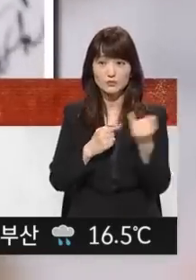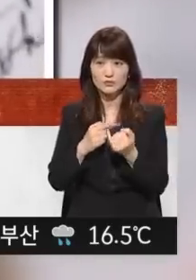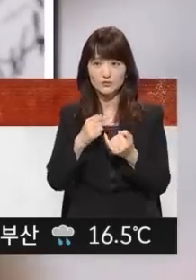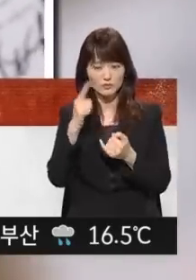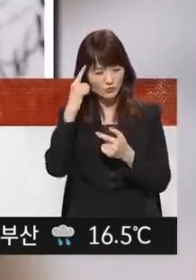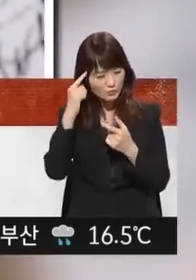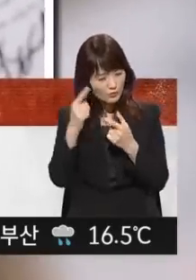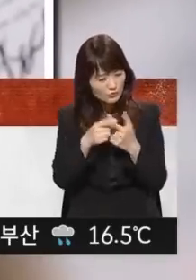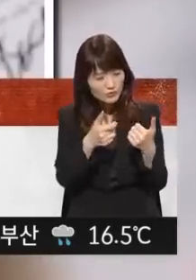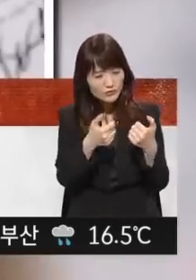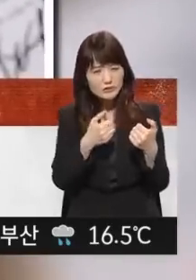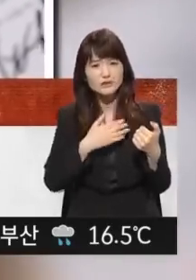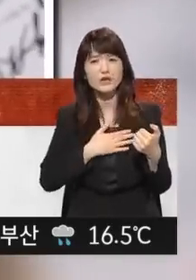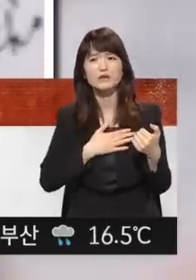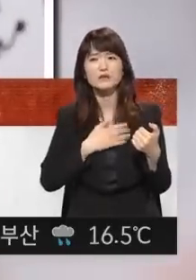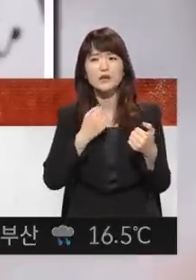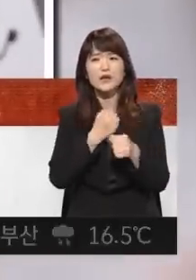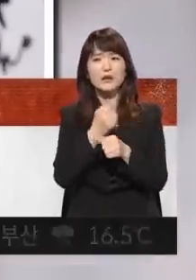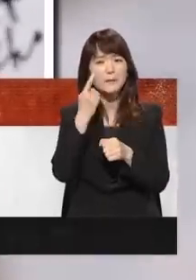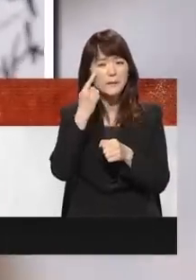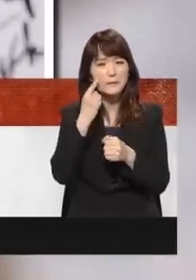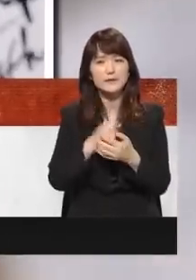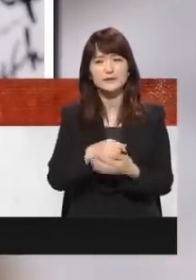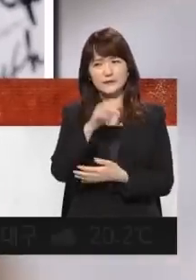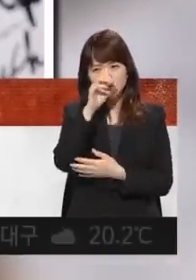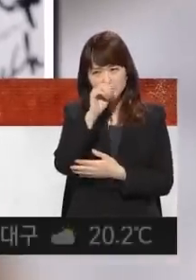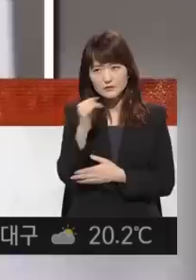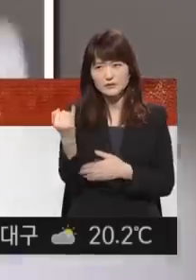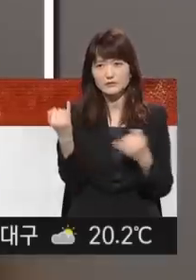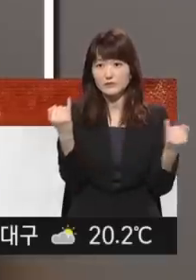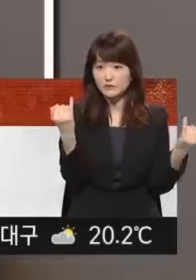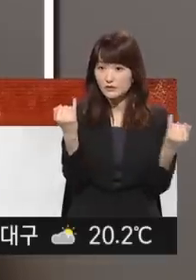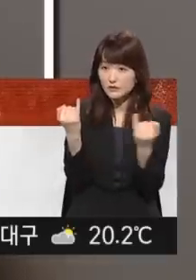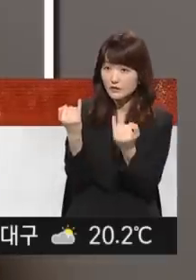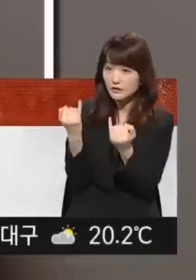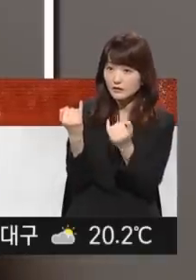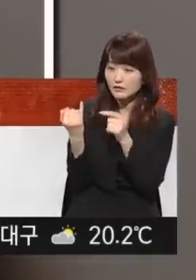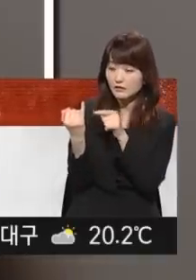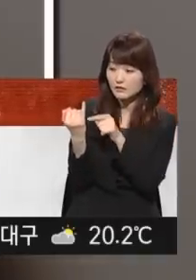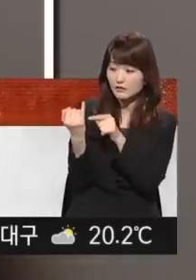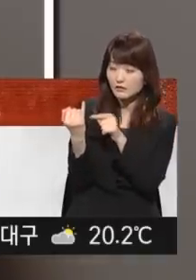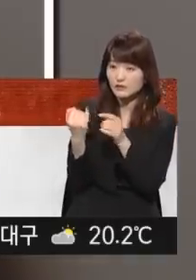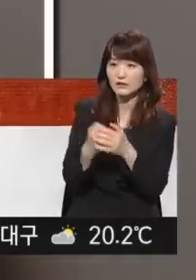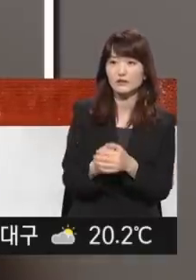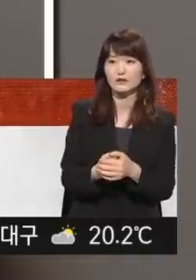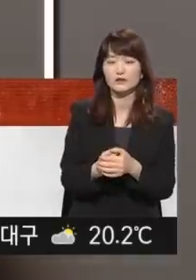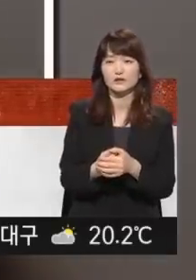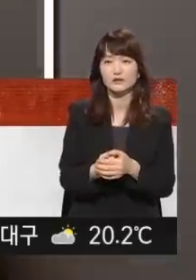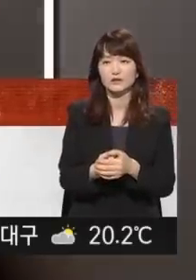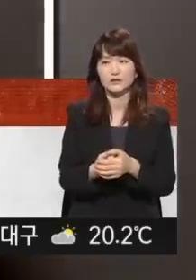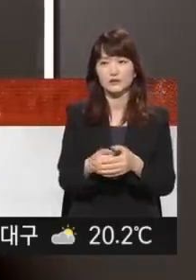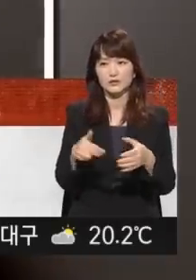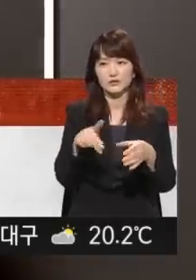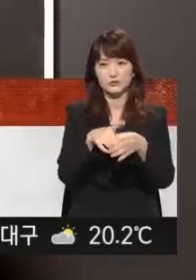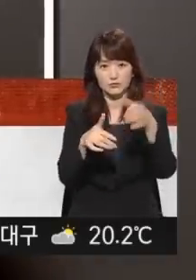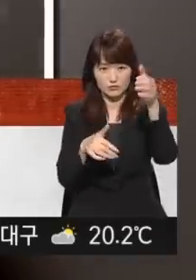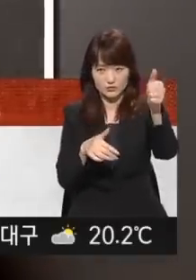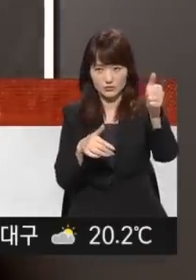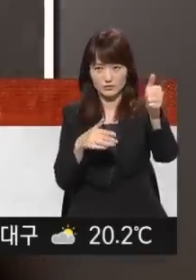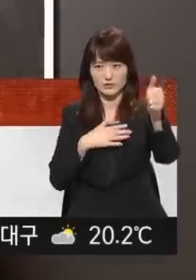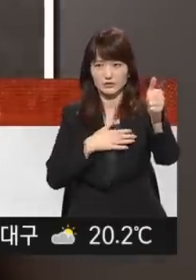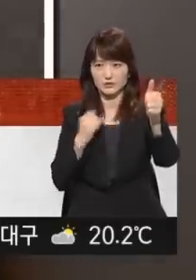해라 다 들어줄게 하면서 되게 착하게 막 접근을 했어요 서서히 교주님과의 나의 만남이